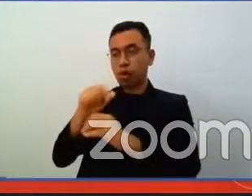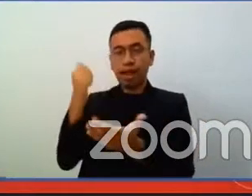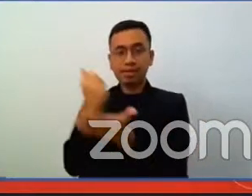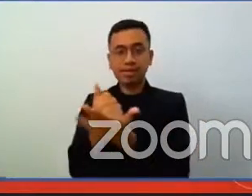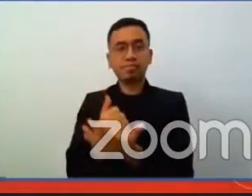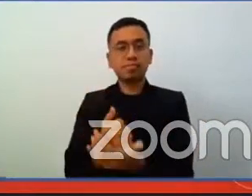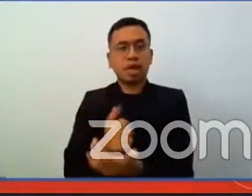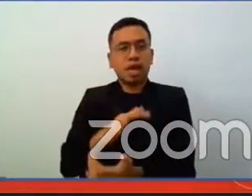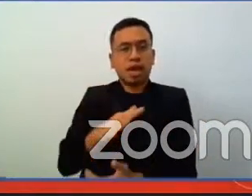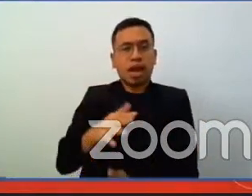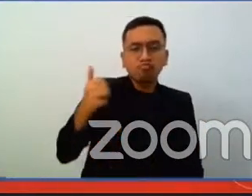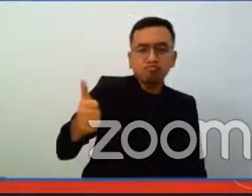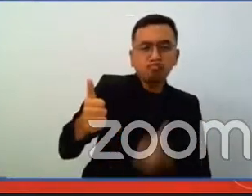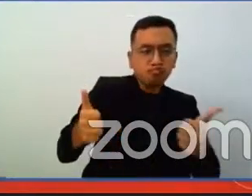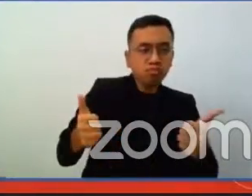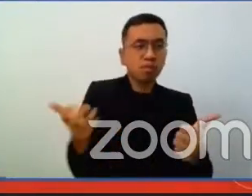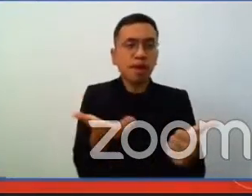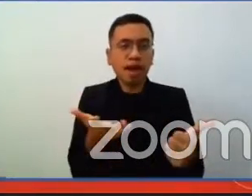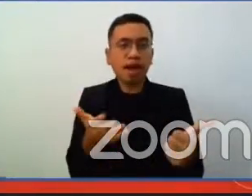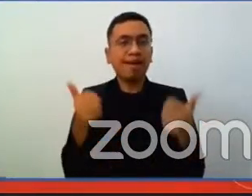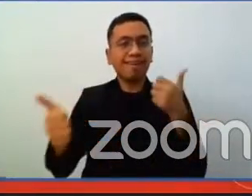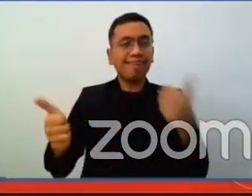Bapak-Ibu. Nah,